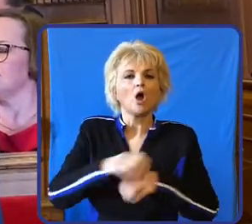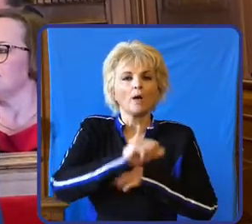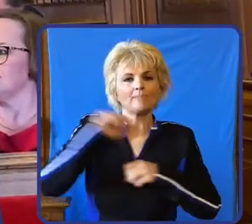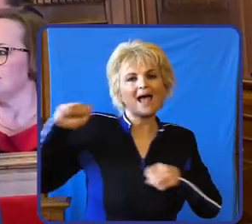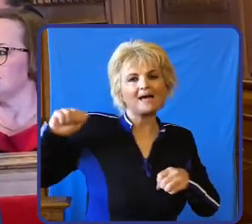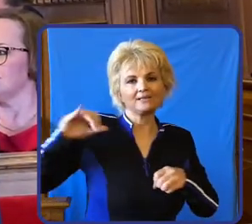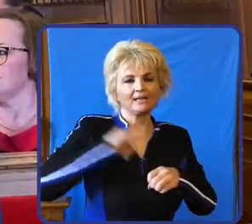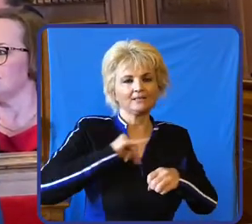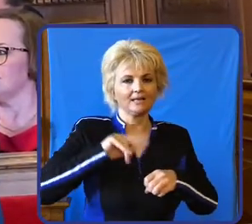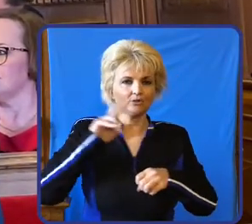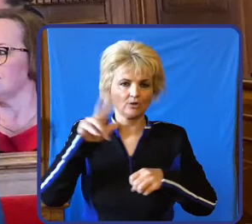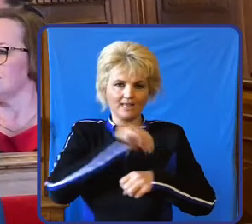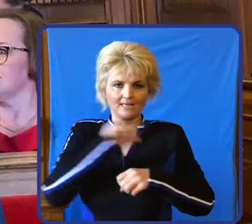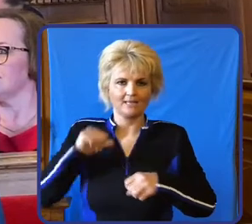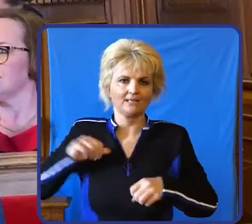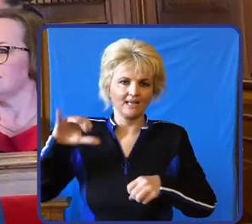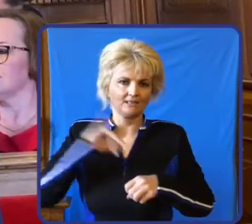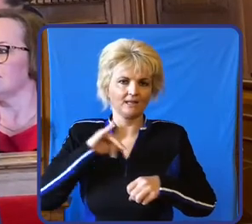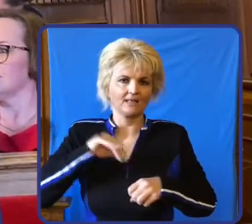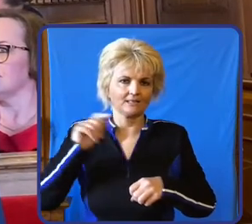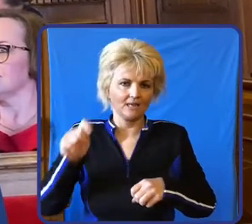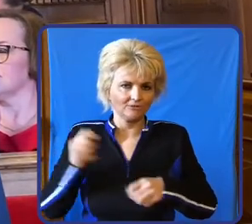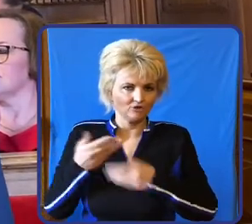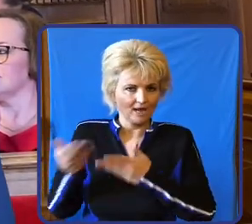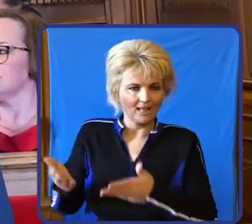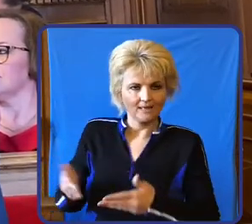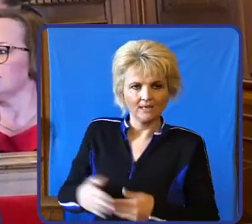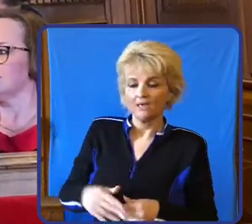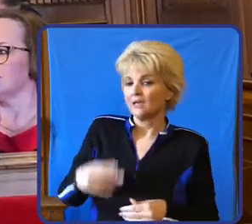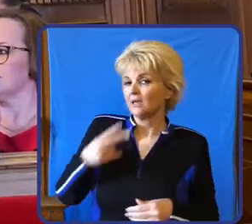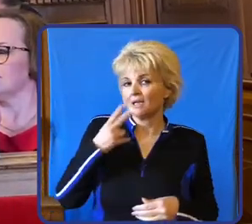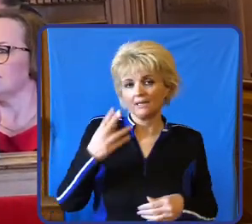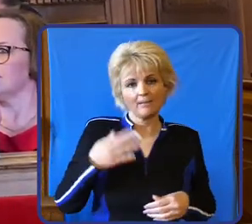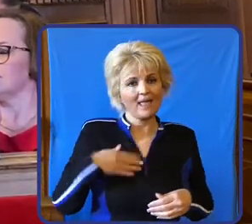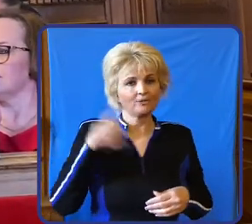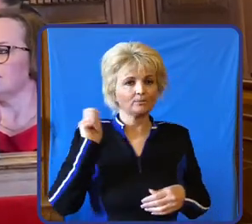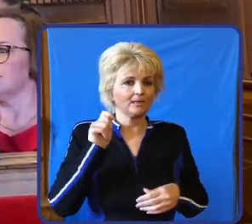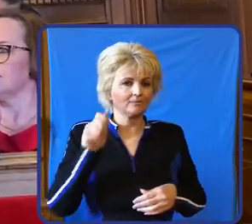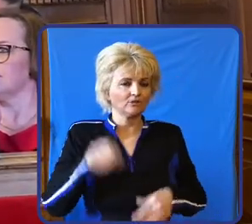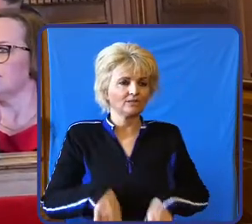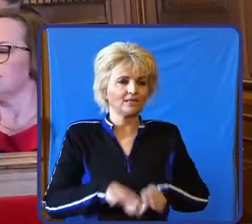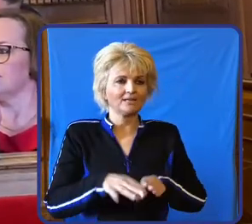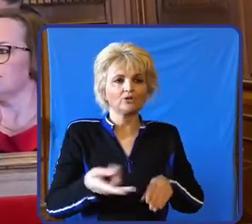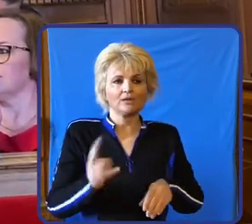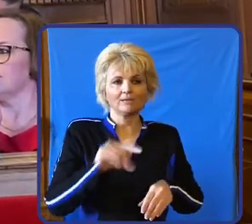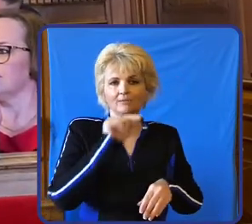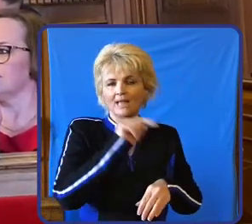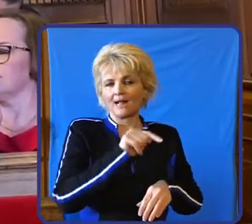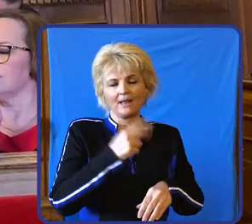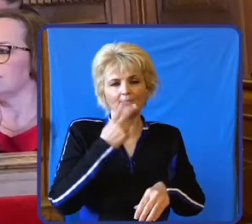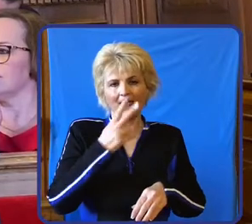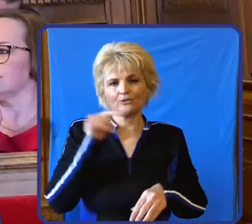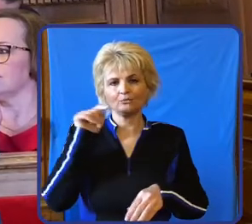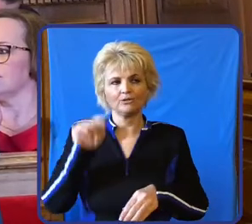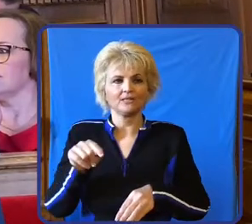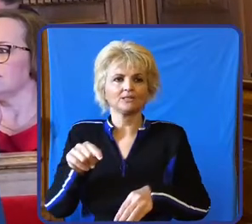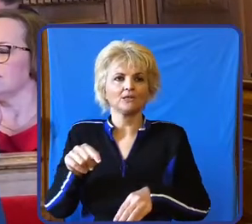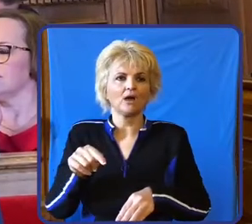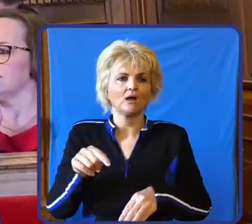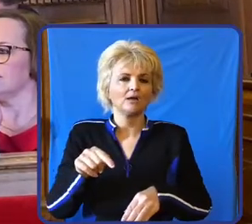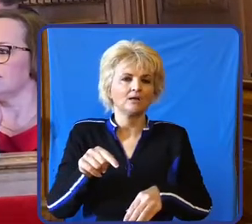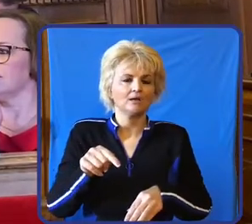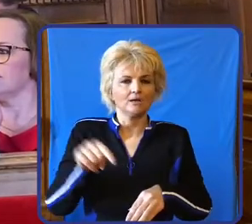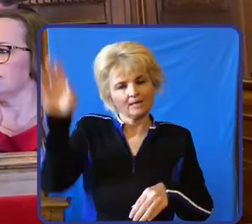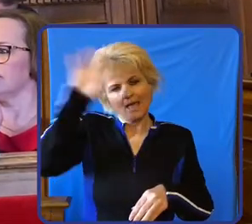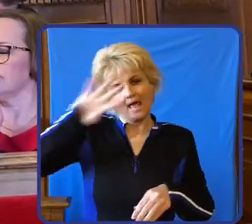csak harmadsorban egyéni érdeket képvisel. És én ezt nem látom sajnos a képviselőtársaimnál, nem látom ezt, hogy ezt a